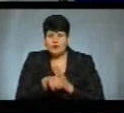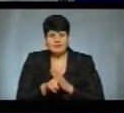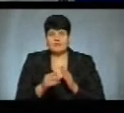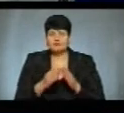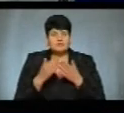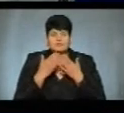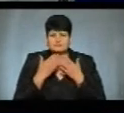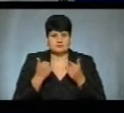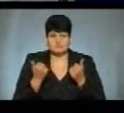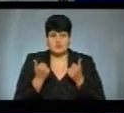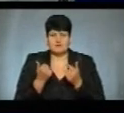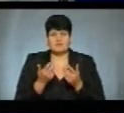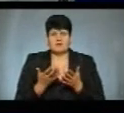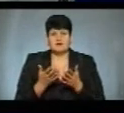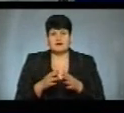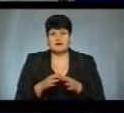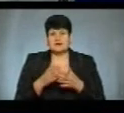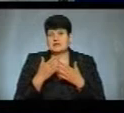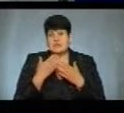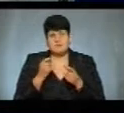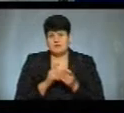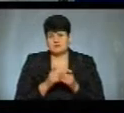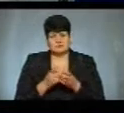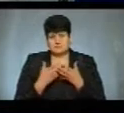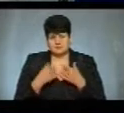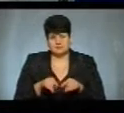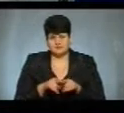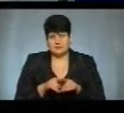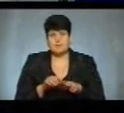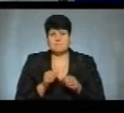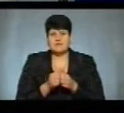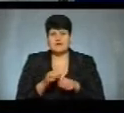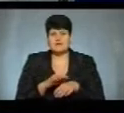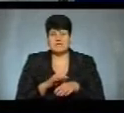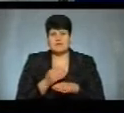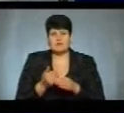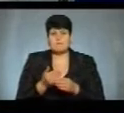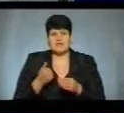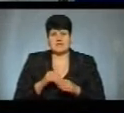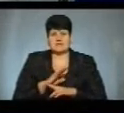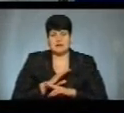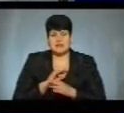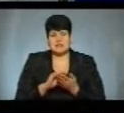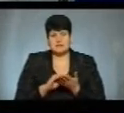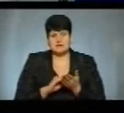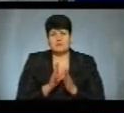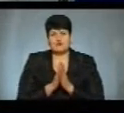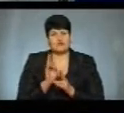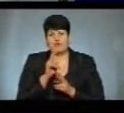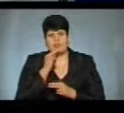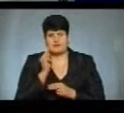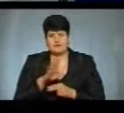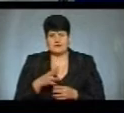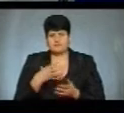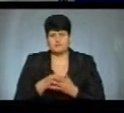оперативники не виявили, відсутні на місці події і сліди боротьби. Біля тіла чоловіка була передсмертна записка, в якій він просить нікого не звинувачувати